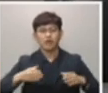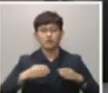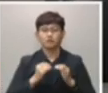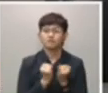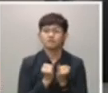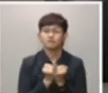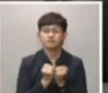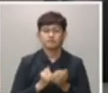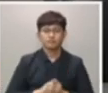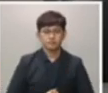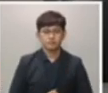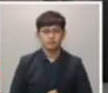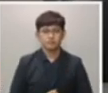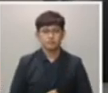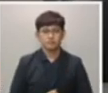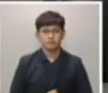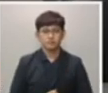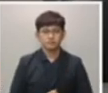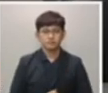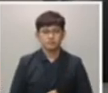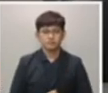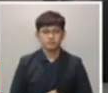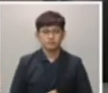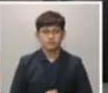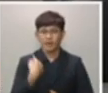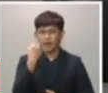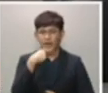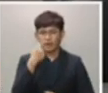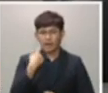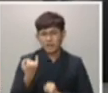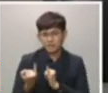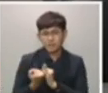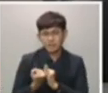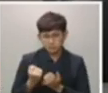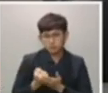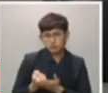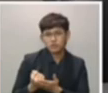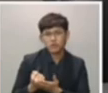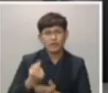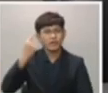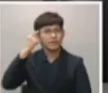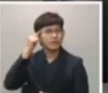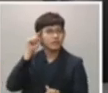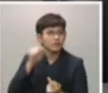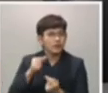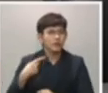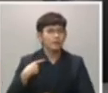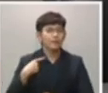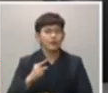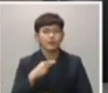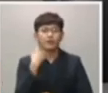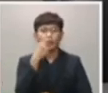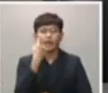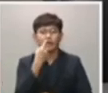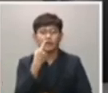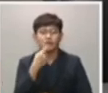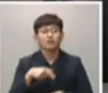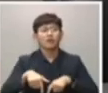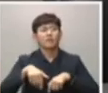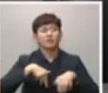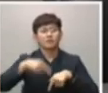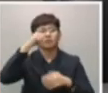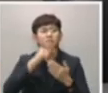เข้าข้างคนที่เป็นพวกโดยไม่คำนึงถึงผลประโยชน์ของประเทศช